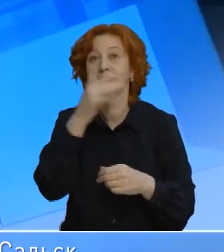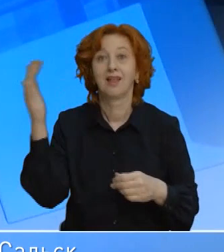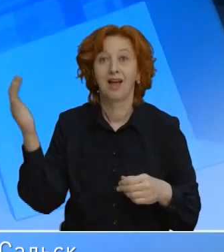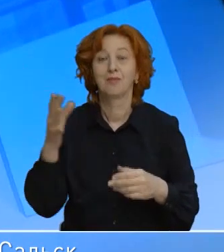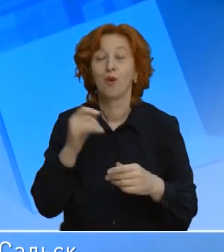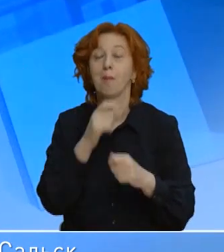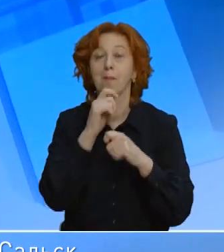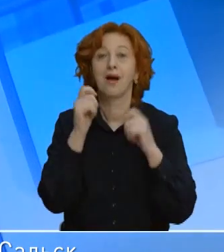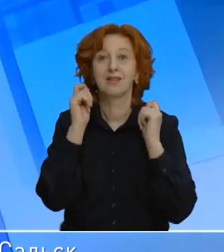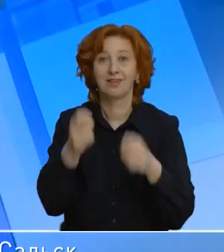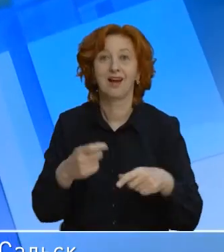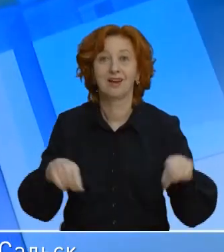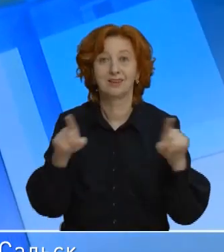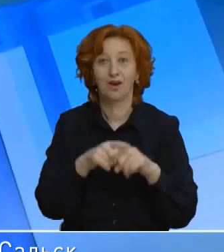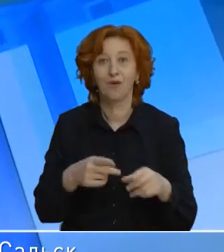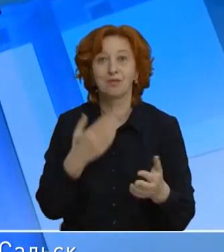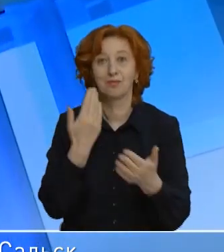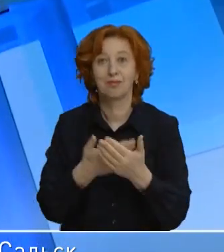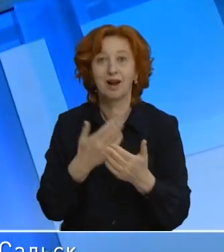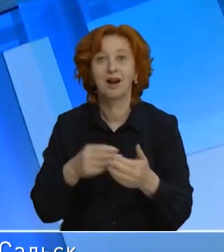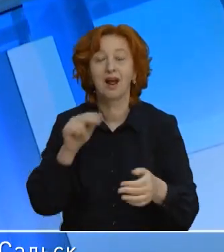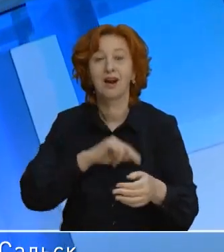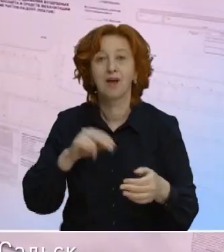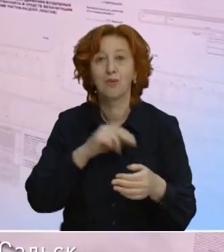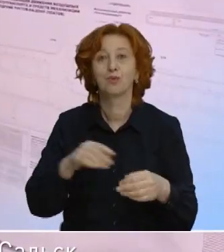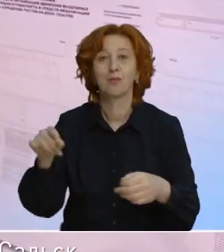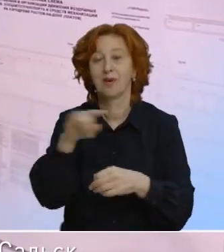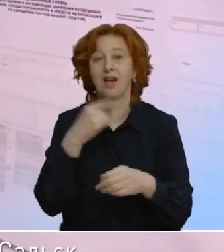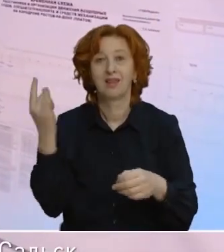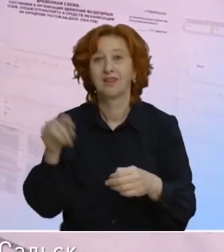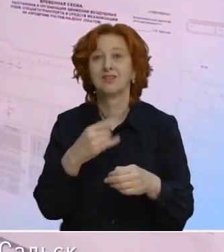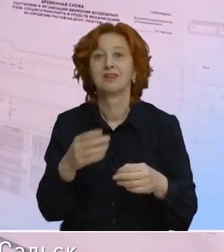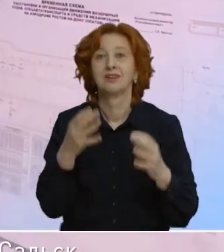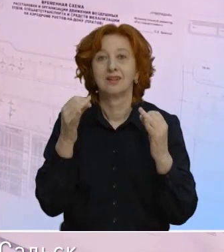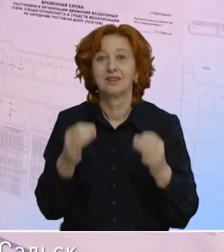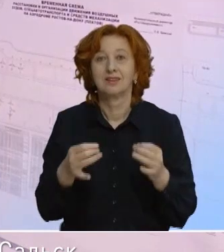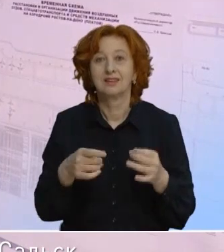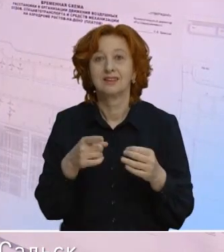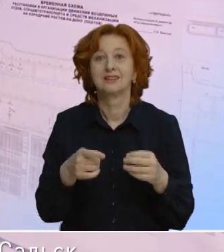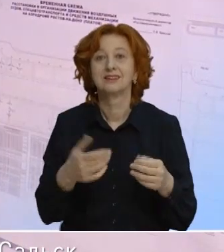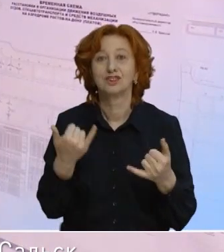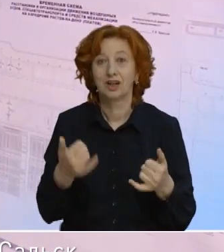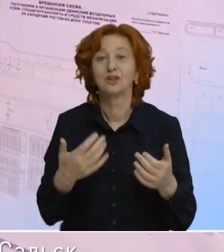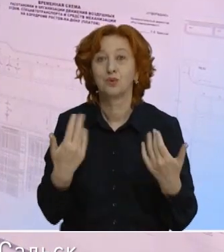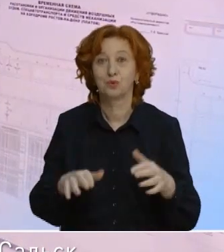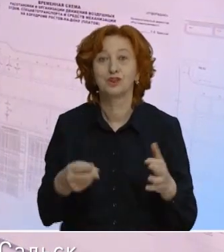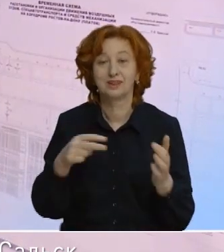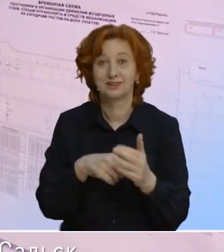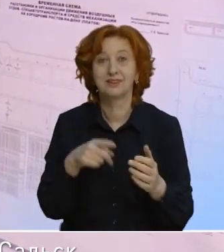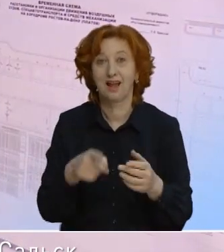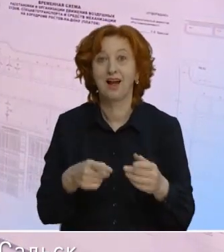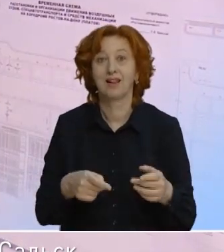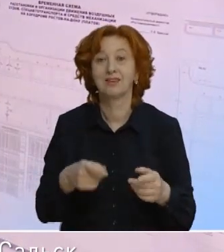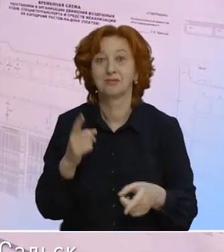него подарок – подробную экскурсию по аэропорту Платов. Когда экипаж готовится к полету, выполнению, допустим, в